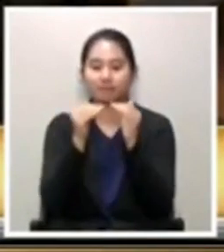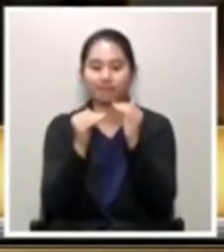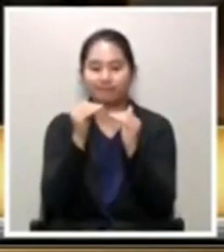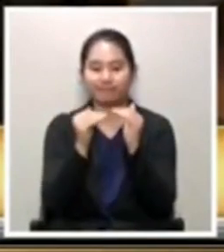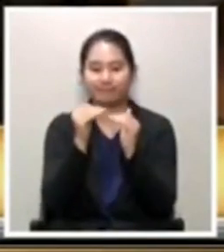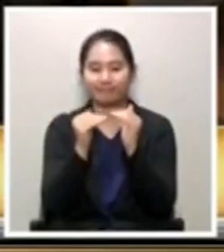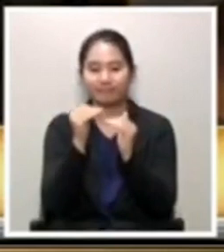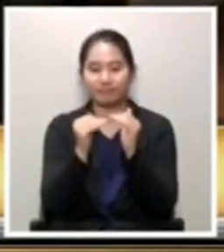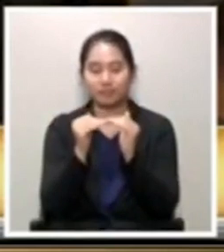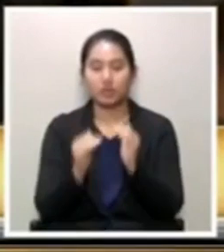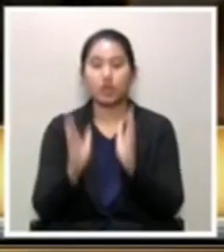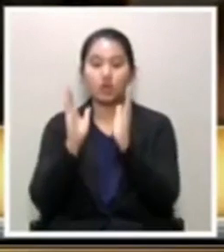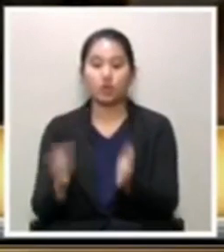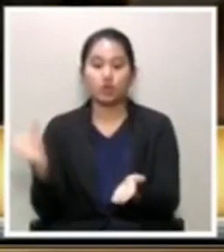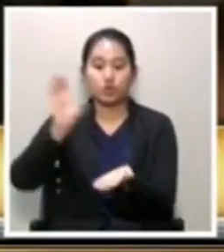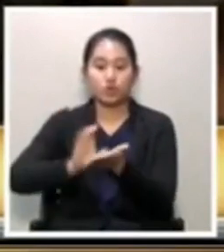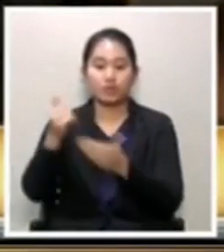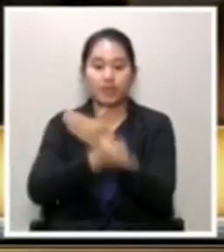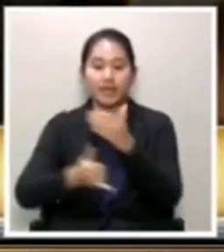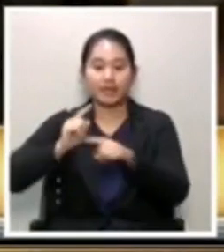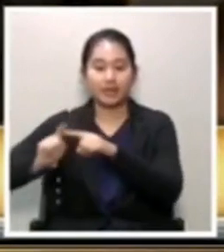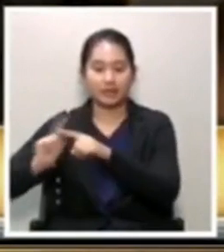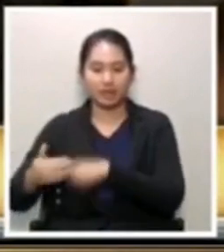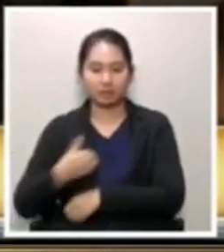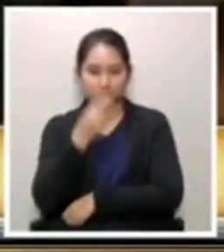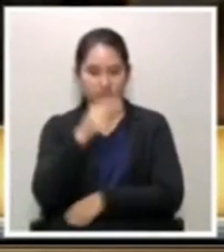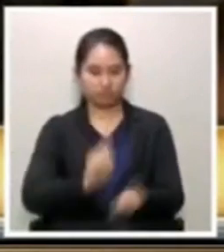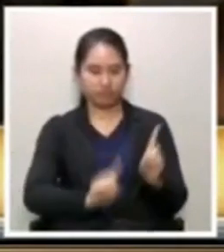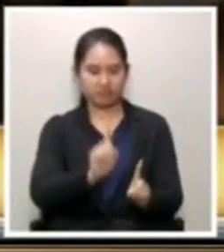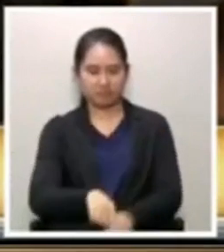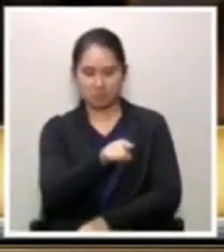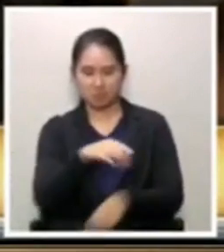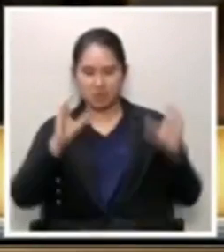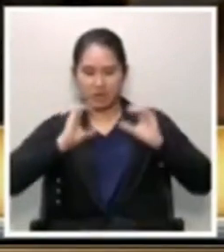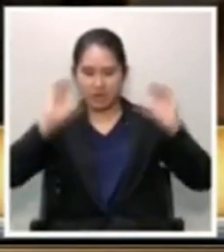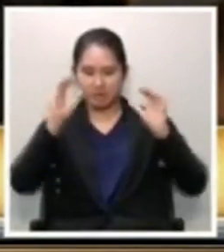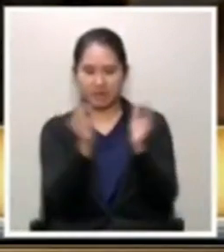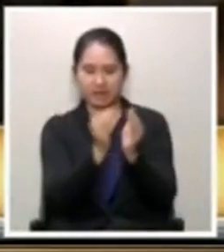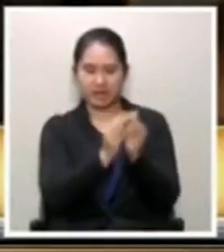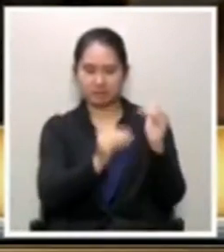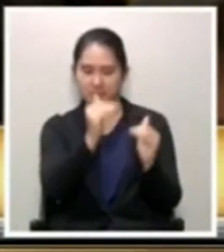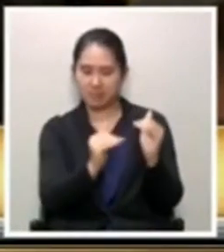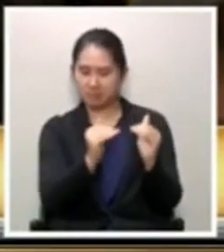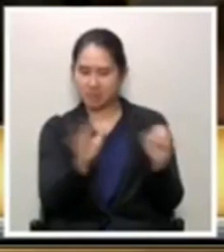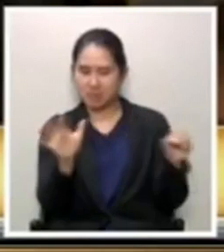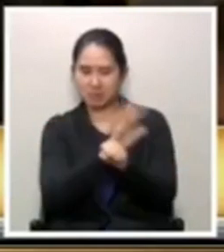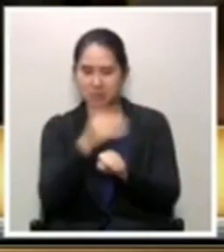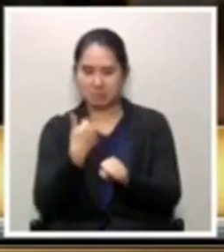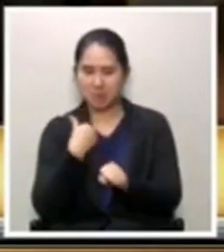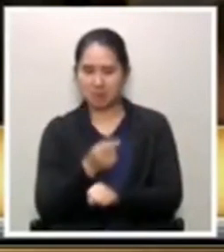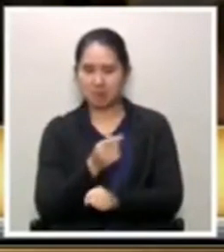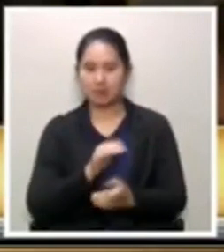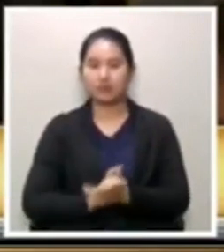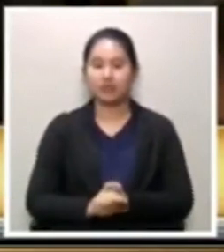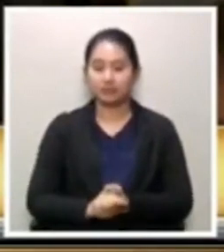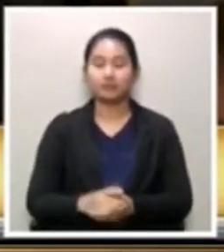นักลงทุนจากต่างประเทศประเมินเห็นสภาพรัฐบาลเสียงปริ่มน้ำแบบนี้เขาก็กังวลใจว่าจะอยู่ครบวาระหรือไม่พวกท่านม